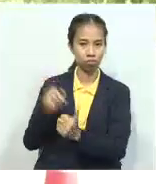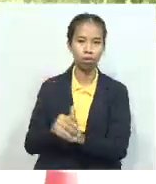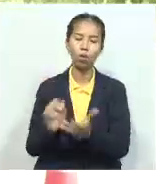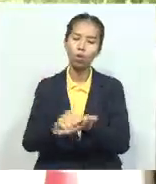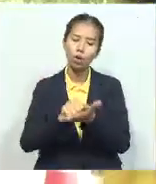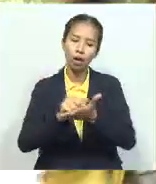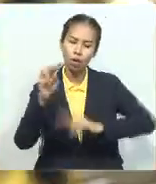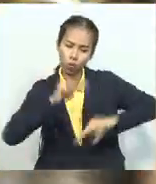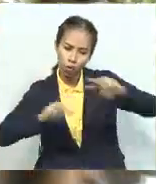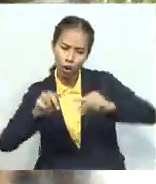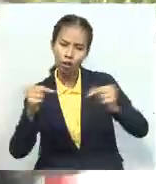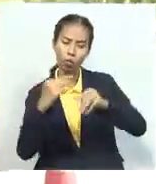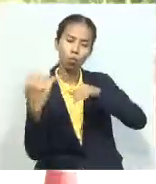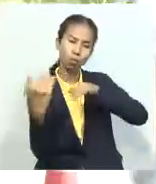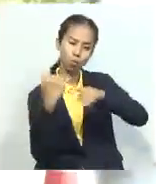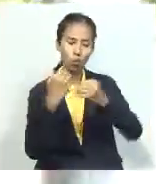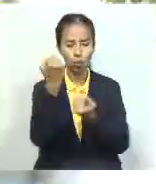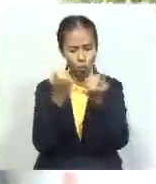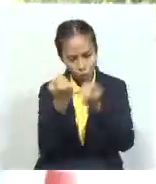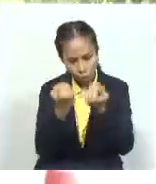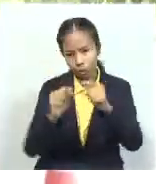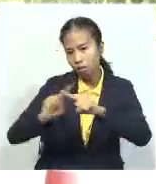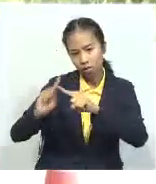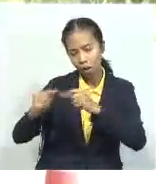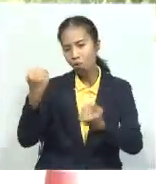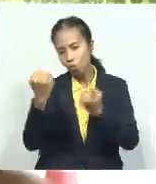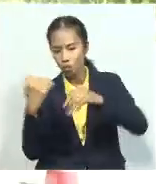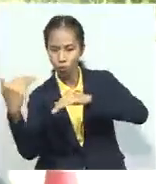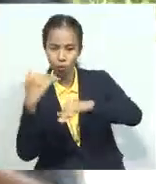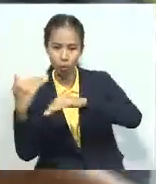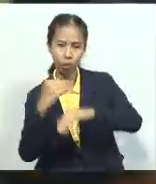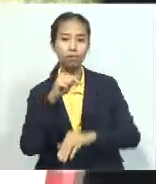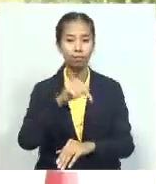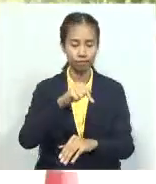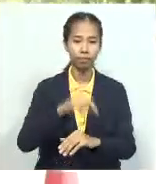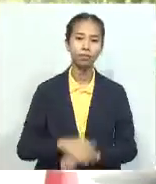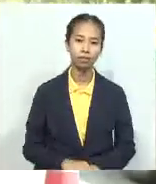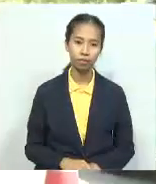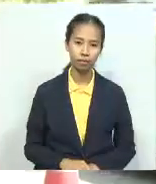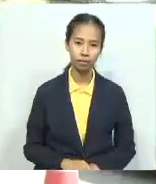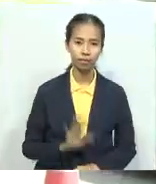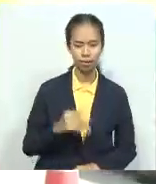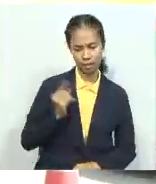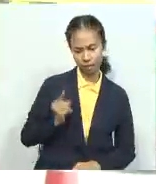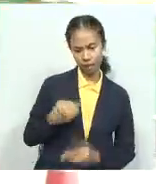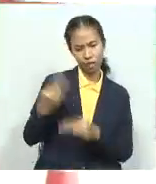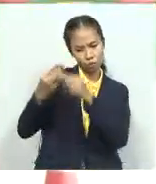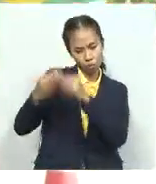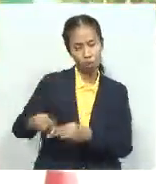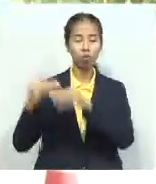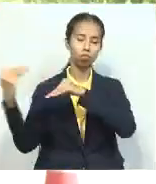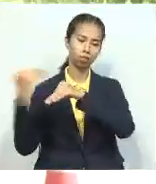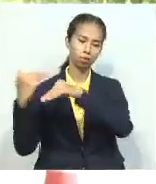บริการประชาชนเรื่องของการอำนวยความสะดวกเรื่องของการจราจรนะฮะเรื่องของการจริงๆเราไม่ได้ทำเรื่องของจราจรอย่าง